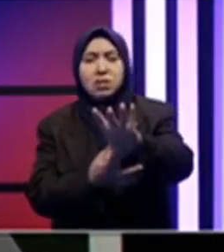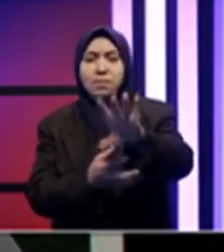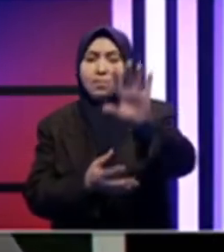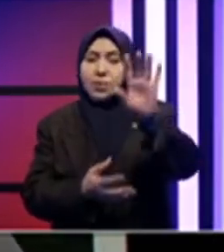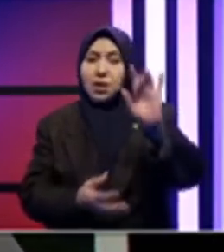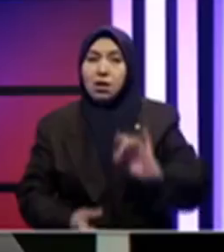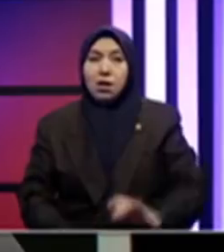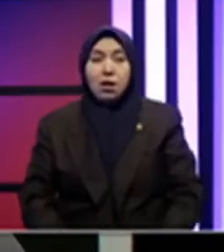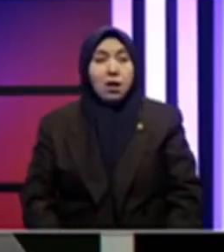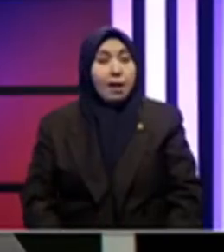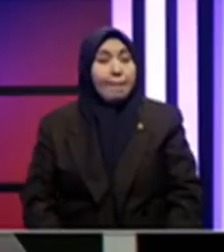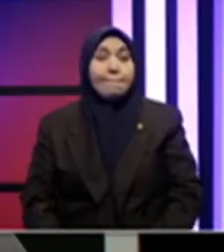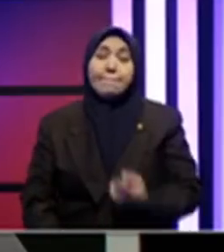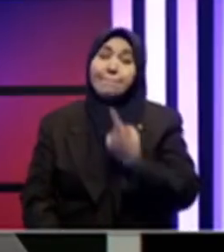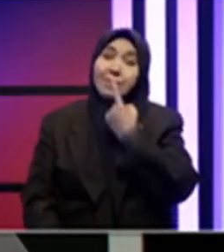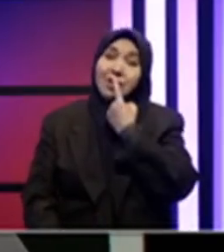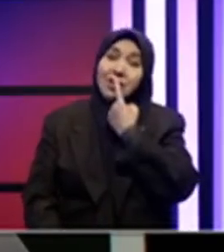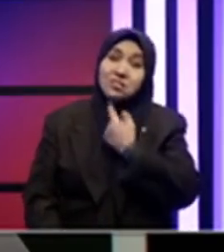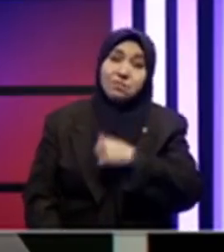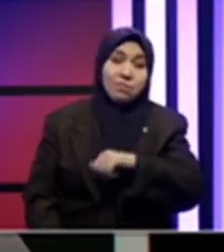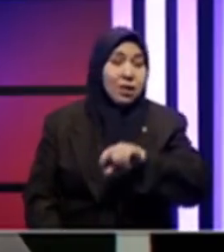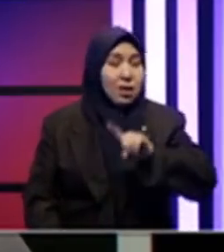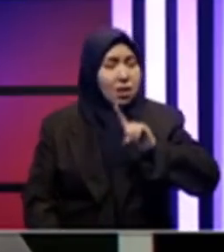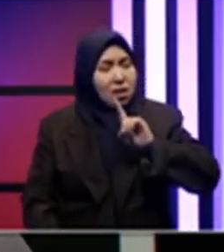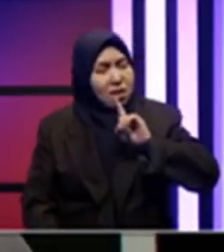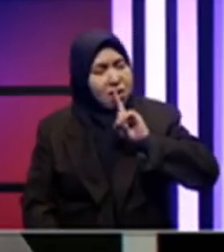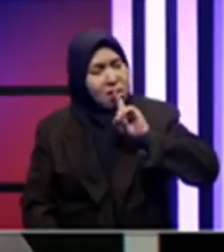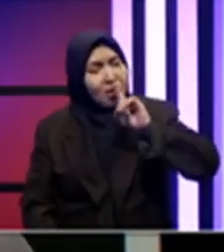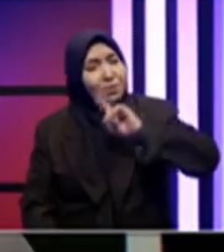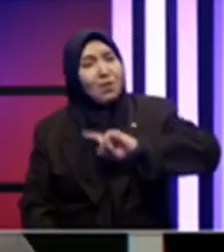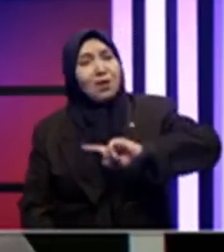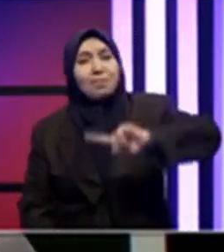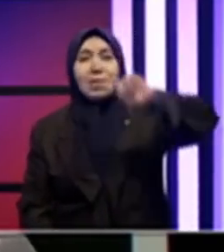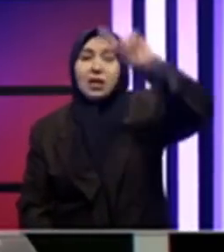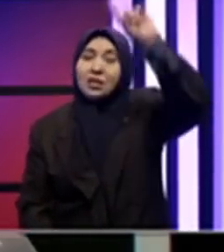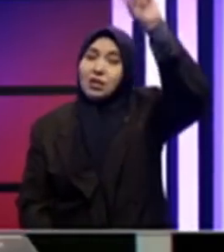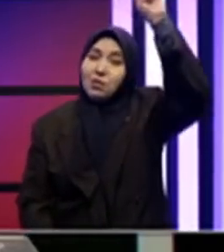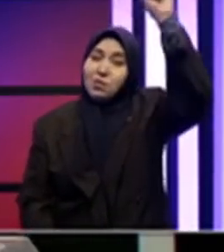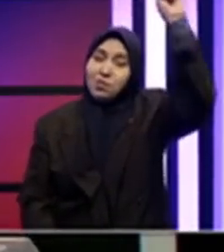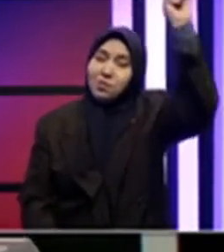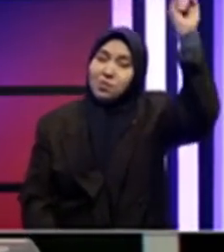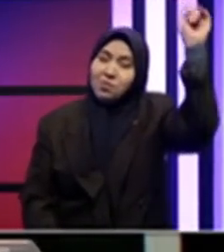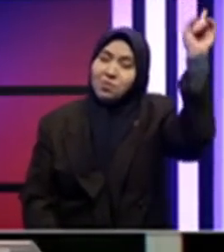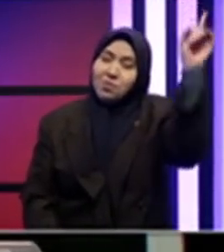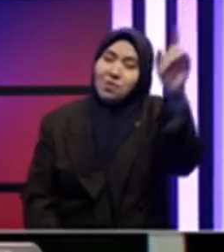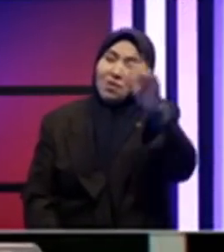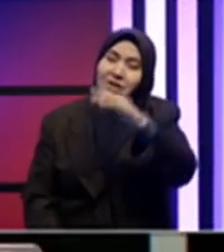الرجيم بسم الله الرحمن